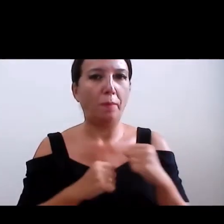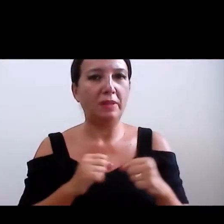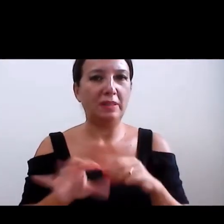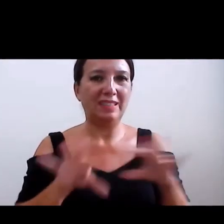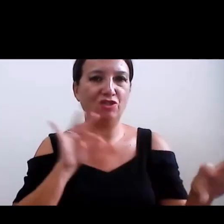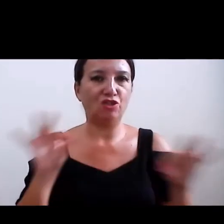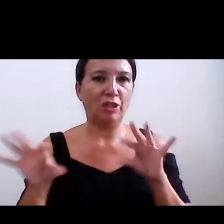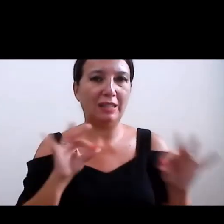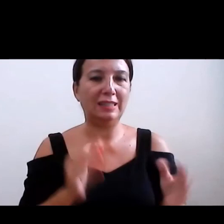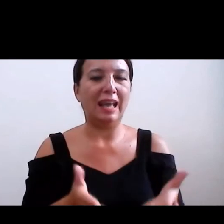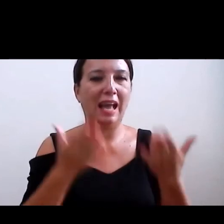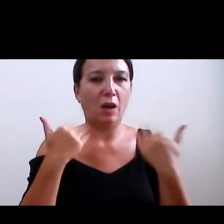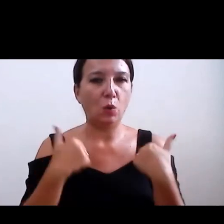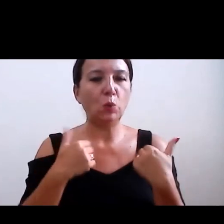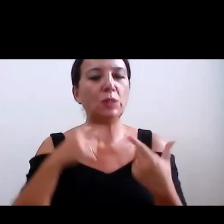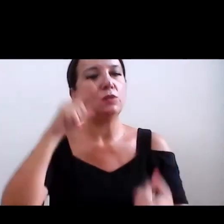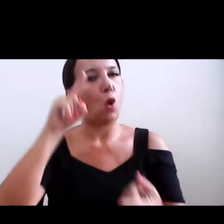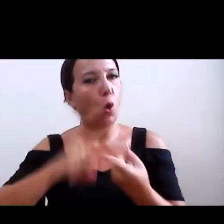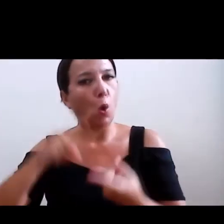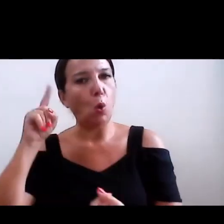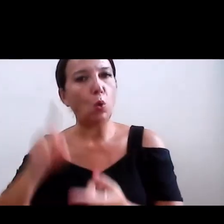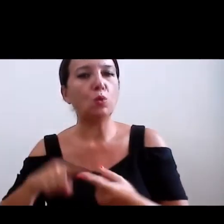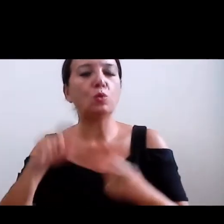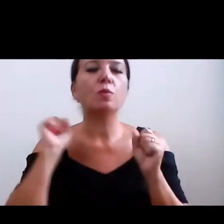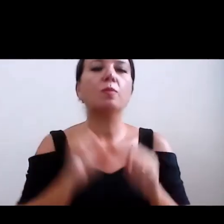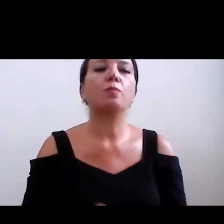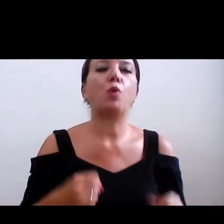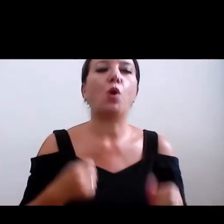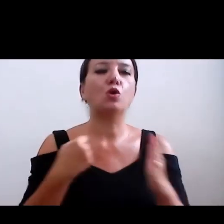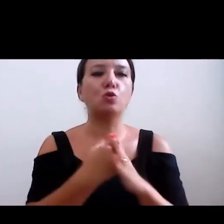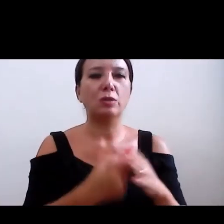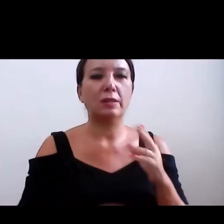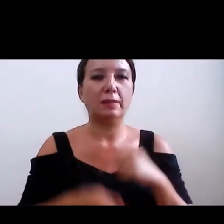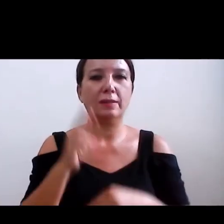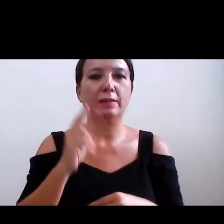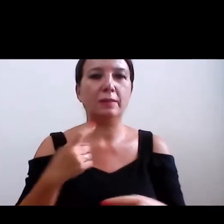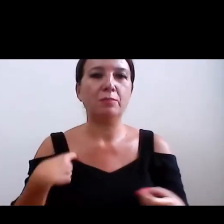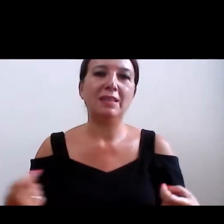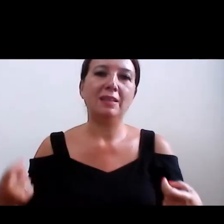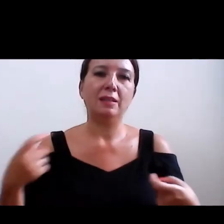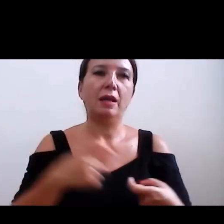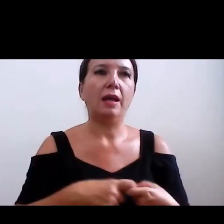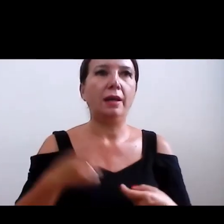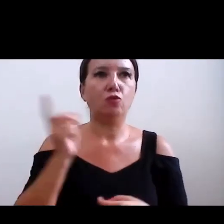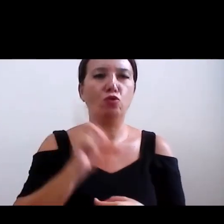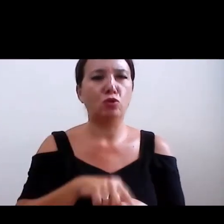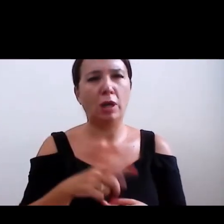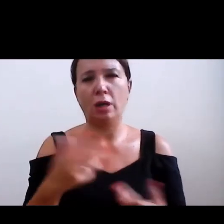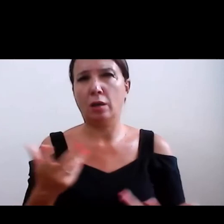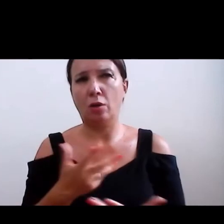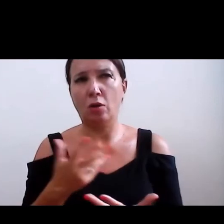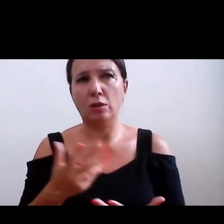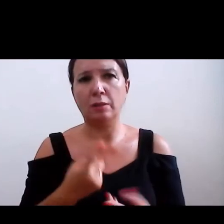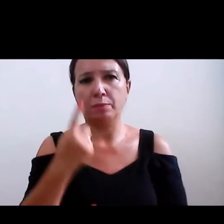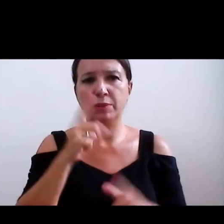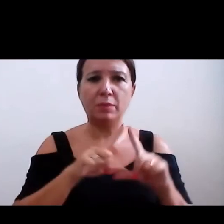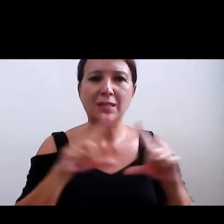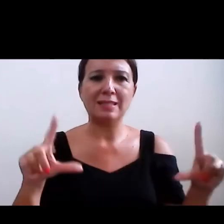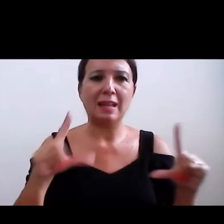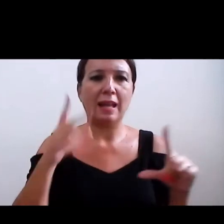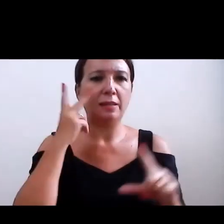di acquisto e di consumo che possano essere più sostenibili. E mi riaggancio appunto a quella che era la prima slide che vi ho